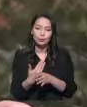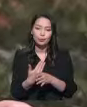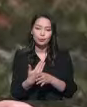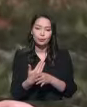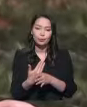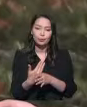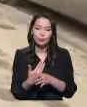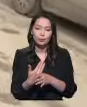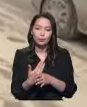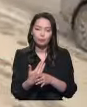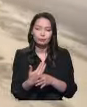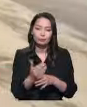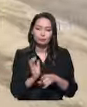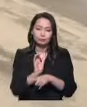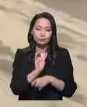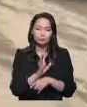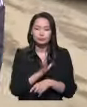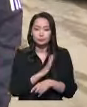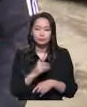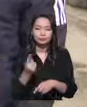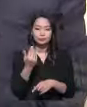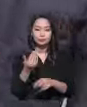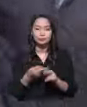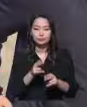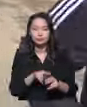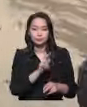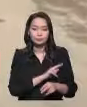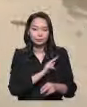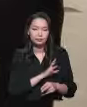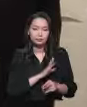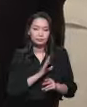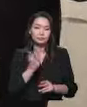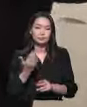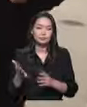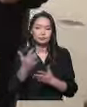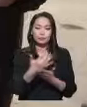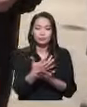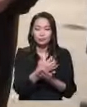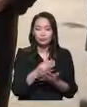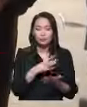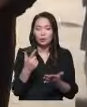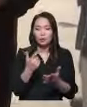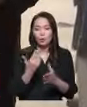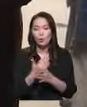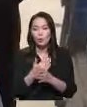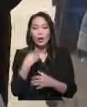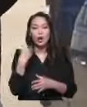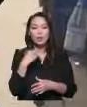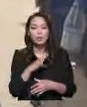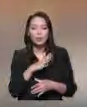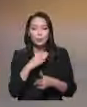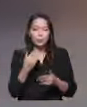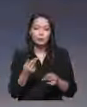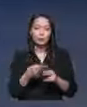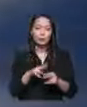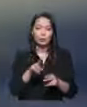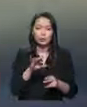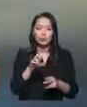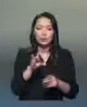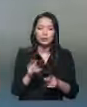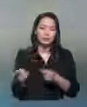мы в Хабду поехала. Первые дни добровольцы работали круглыми сутками. Днем собирали гуманитарную помощь в Актубе, а ночью отвозили в Кабду. Больше